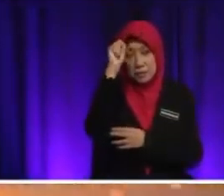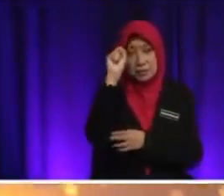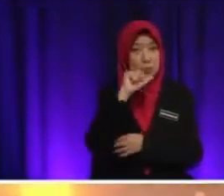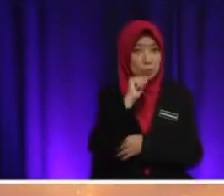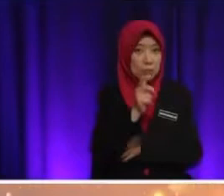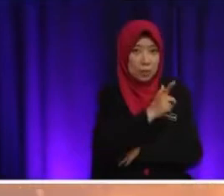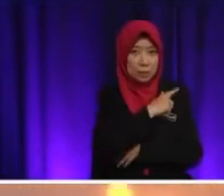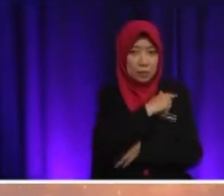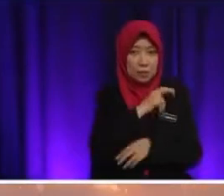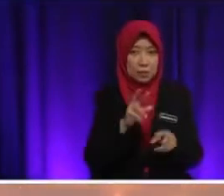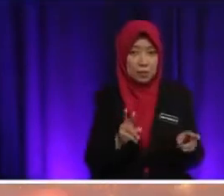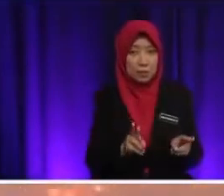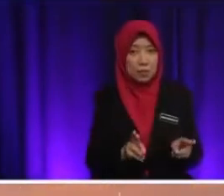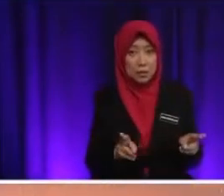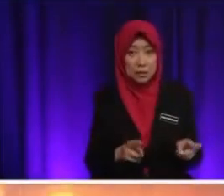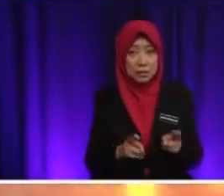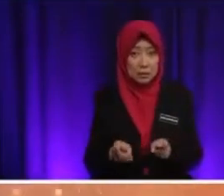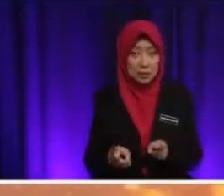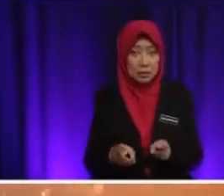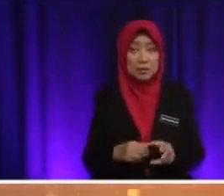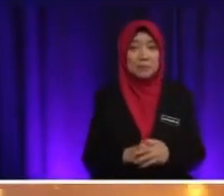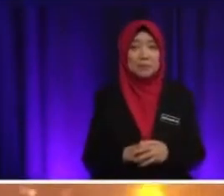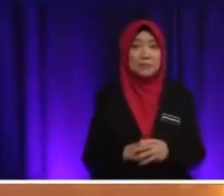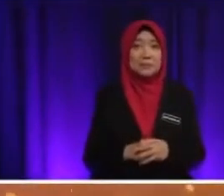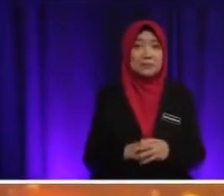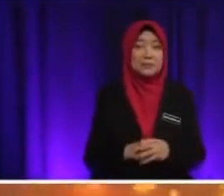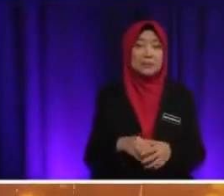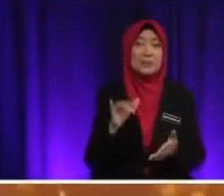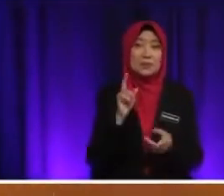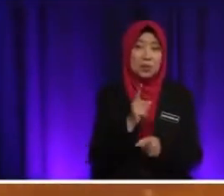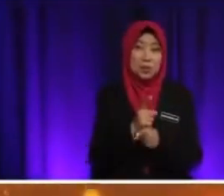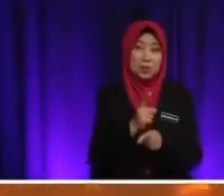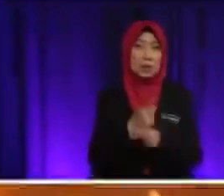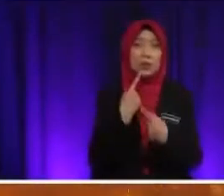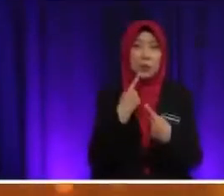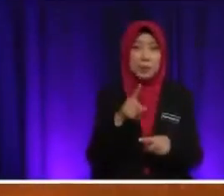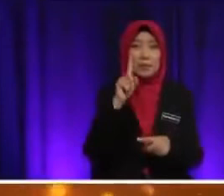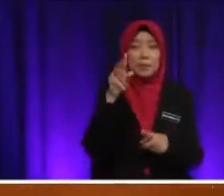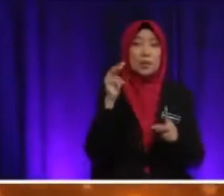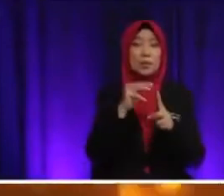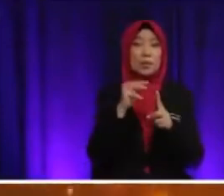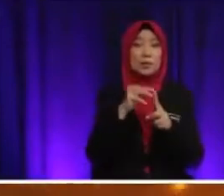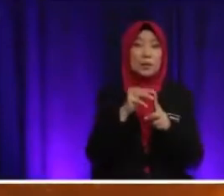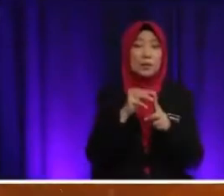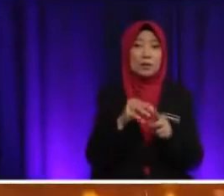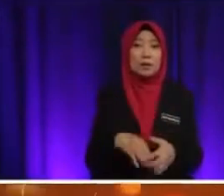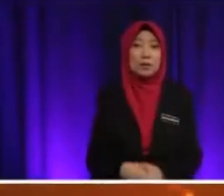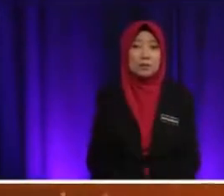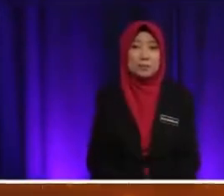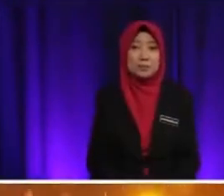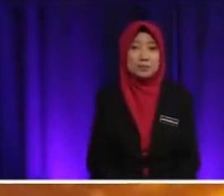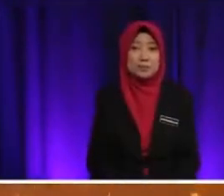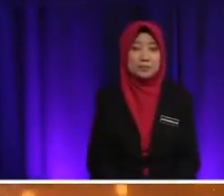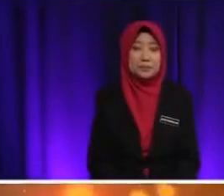Ha? Bukan terima saja dengan sikap negatif. Okey, betul lah tu jawapannya. Bagi satu markah dekat satu dia. Bagi markah. Soalan pilihan, tak bagi satu markah